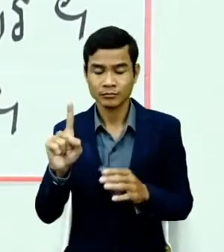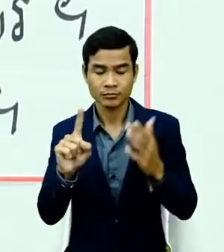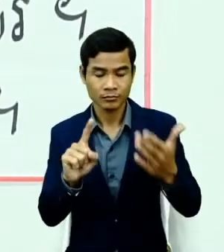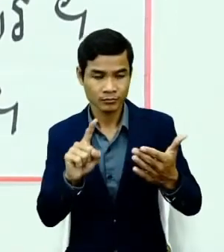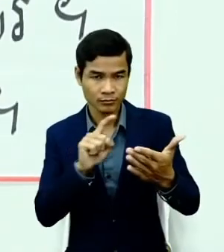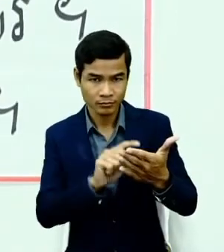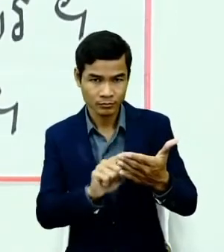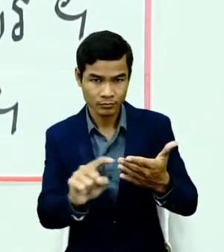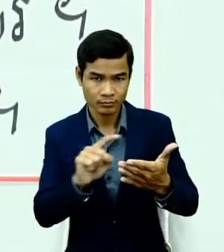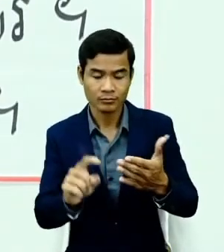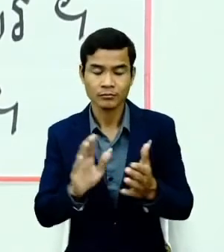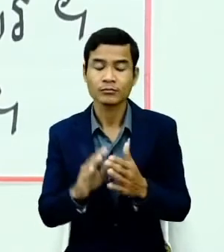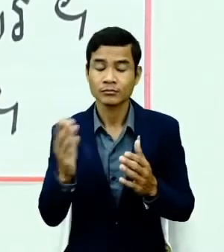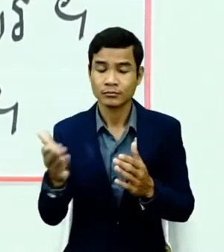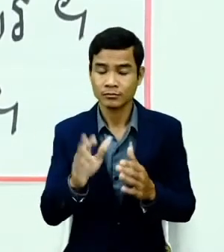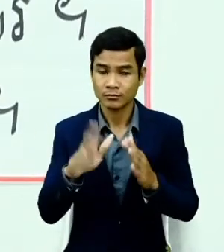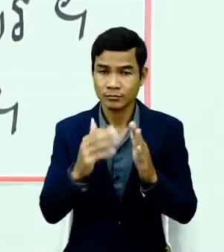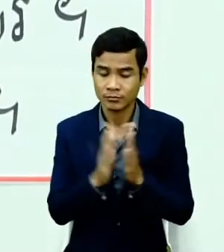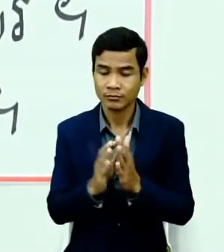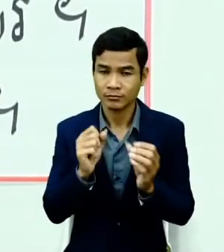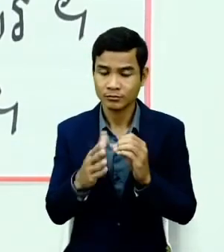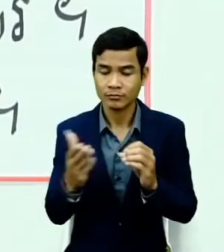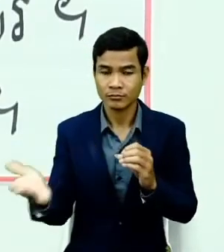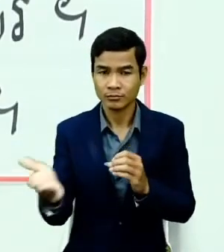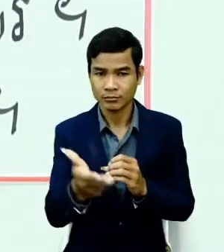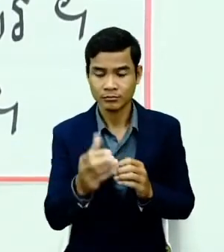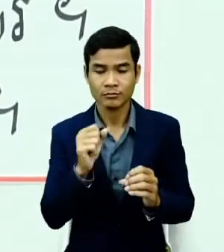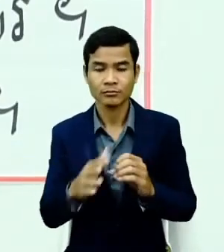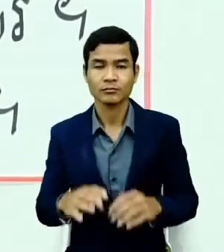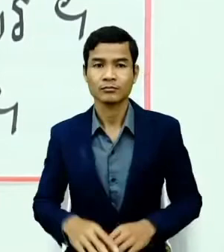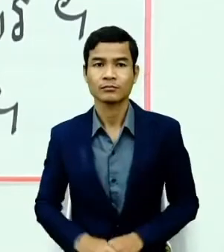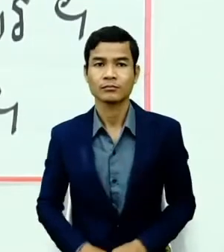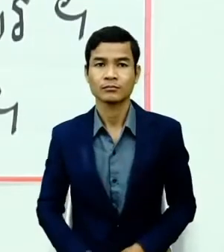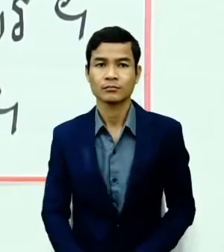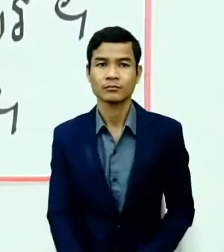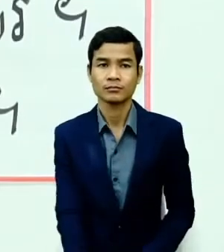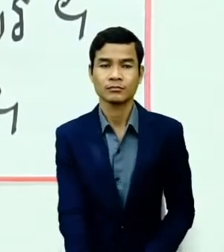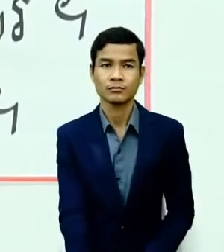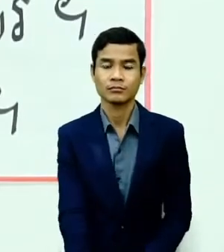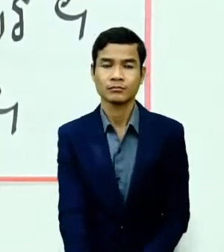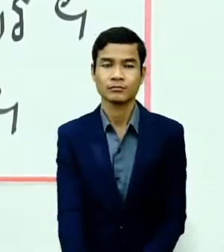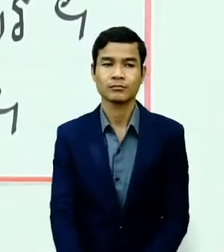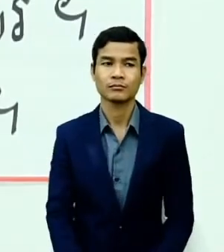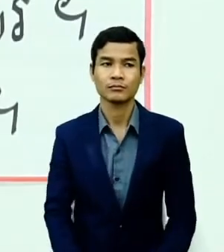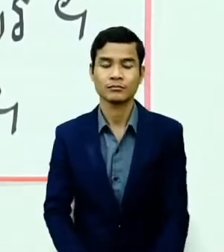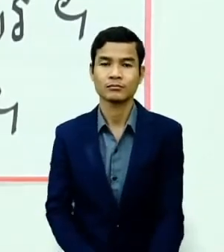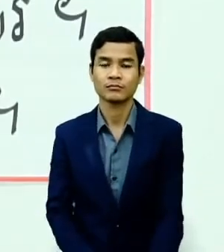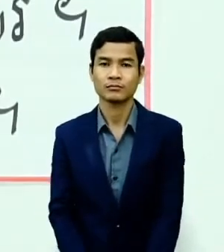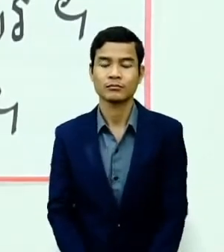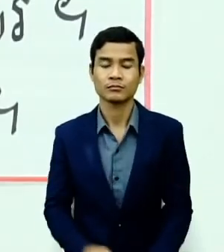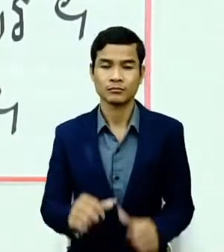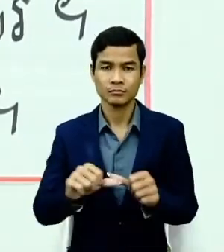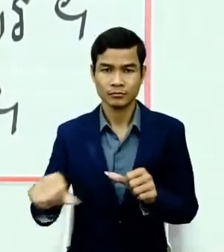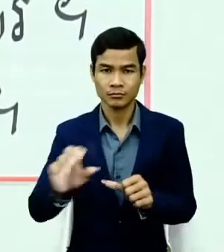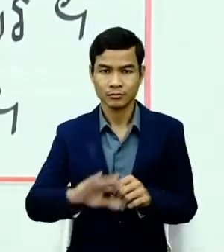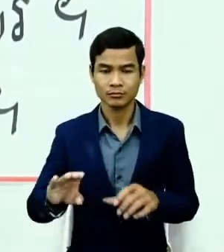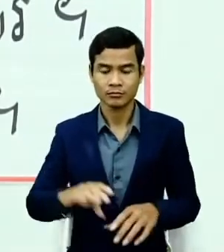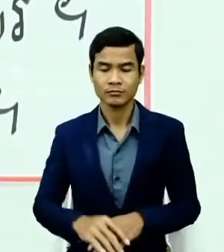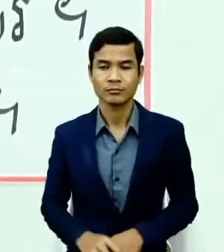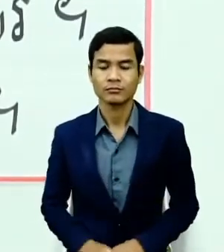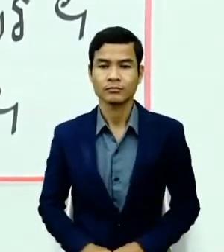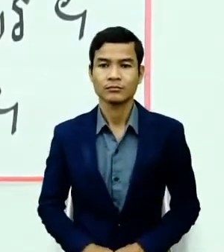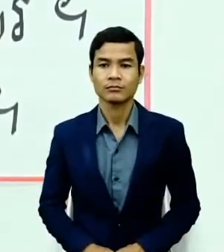ញអរគុណចាប់ផ្ដើមអានទាំងអស់គ្នាចាប់ផ្ដើមចាបន្ត